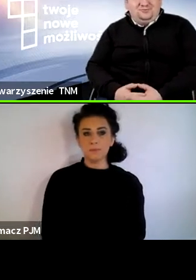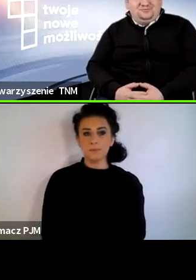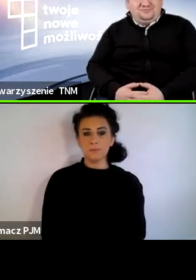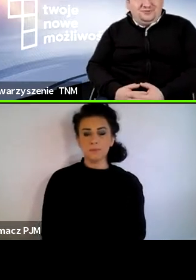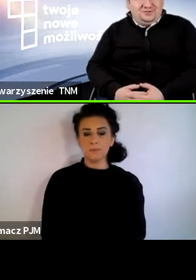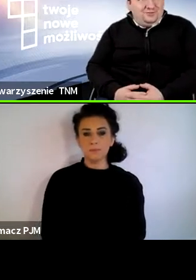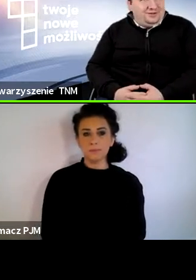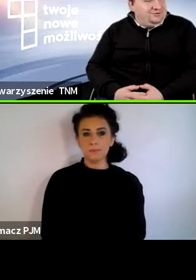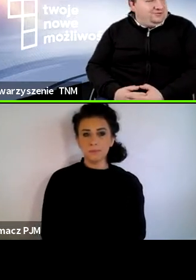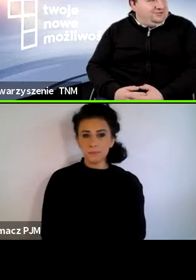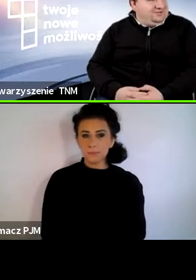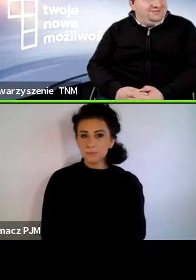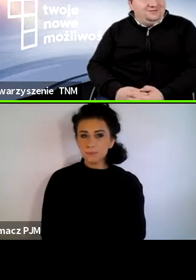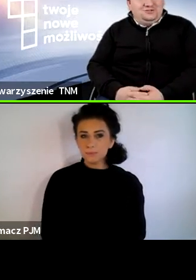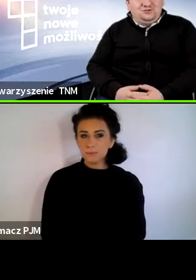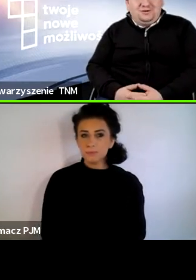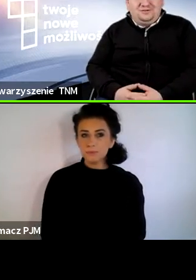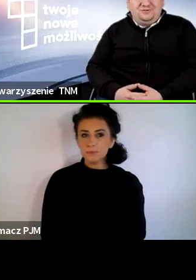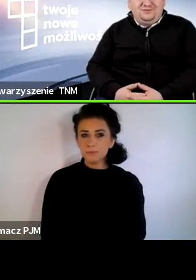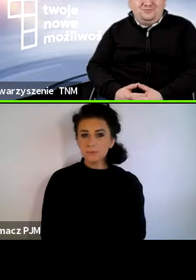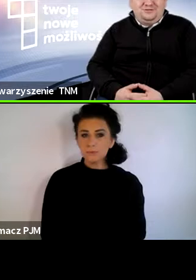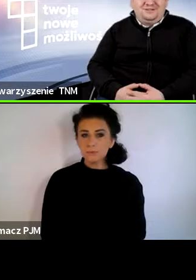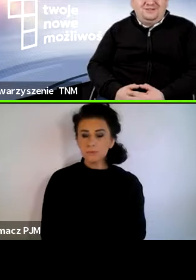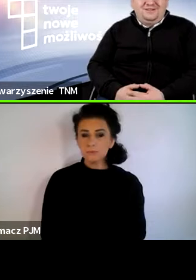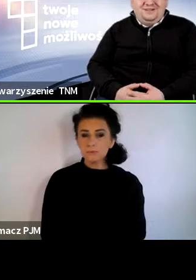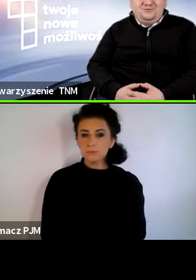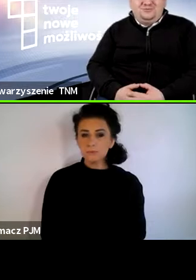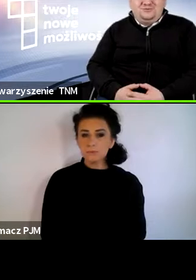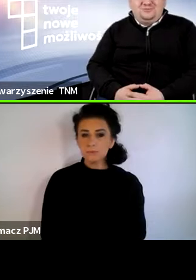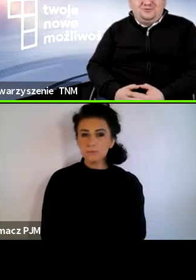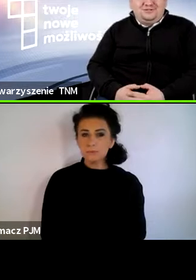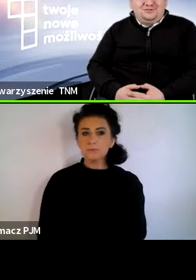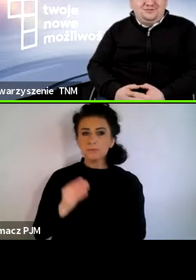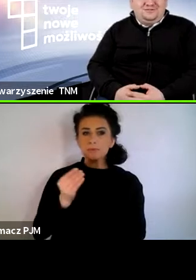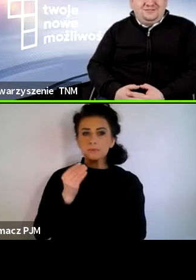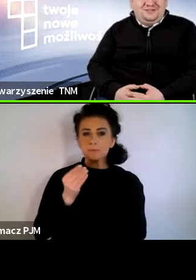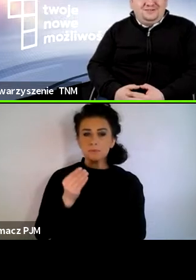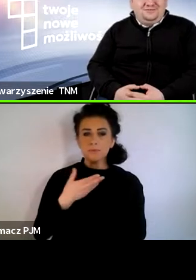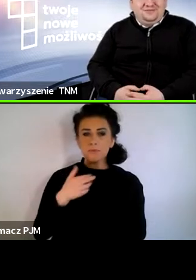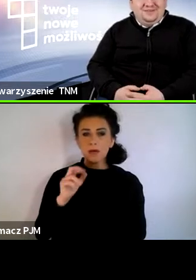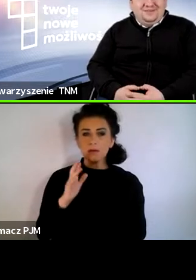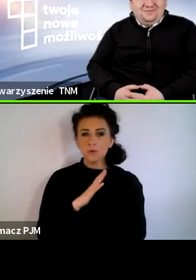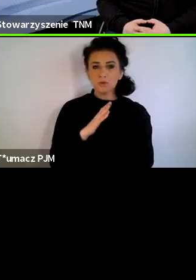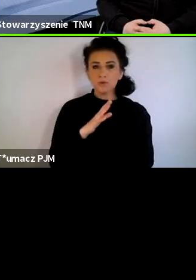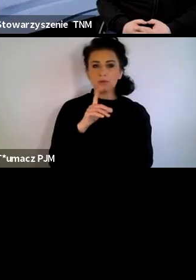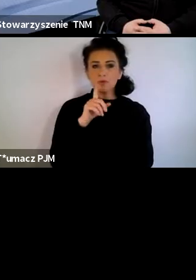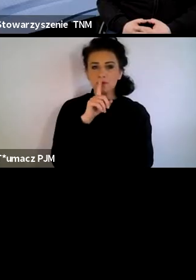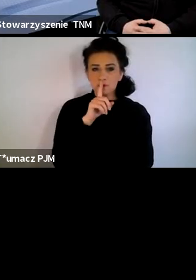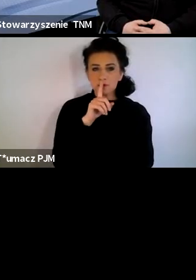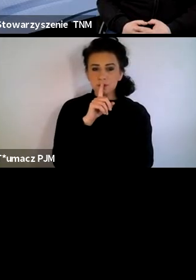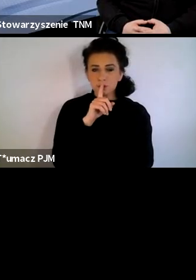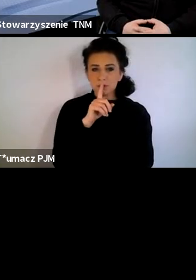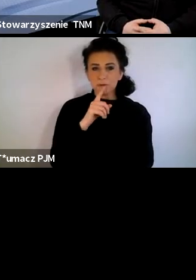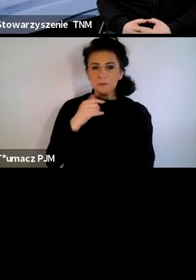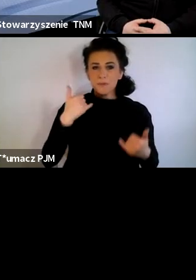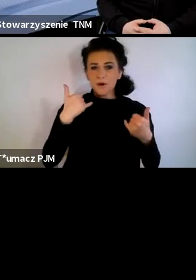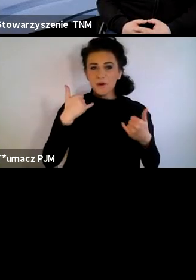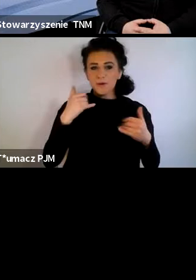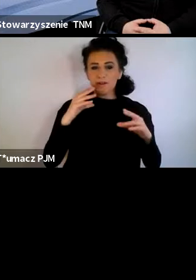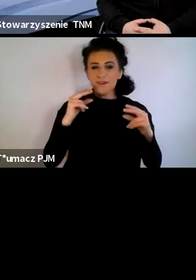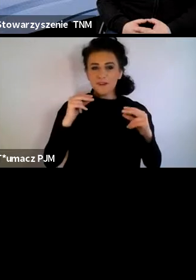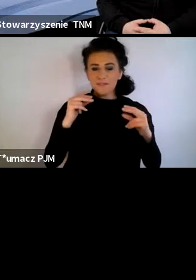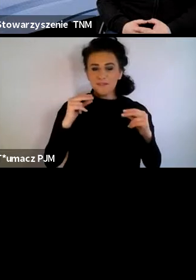Zawczasu. Tutaj Mariusz wyciszył pani Danutę, okay. Bo jeszcze byśmy się może czegoś dowiedzieli, nie chcielibyśmy na